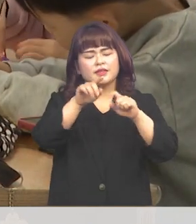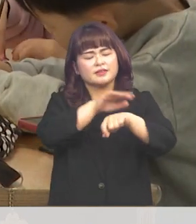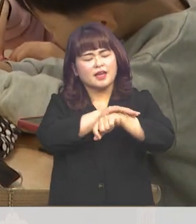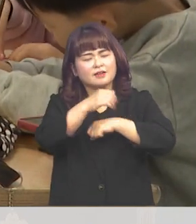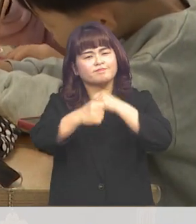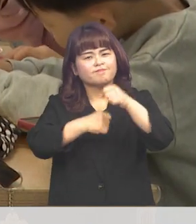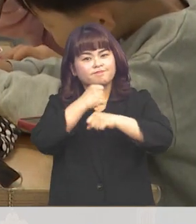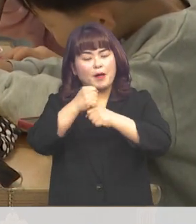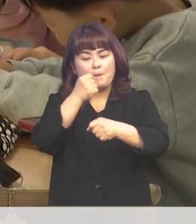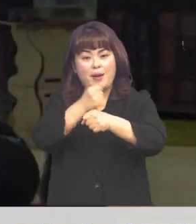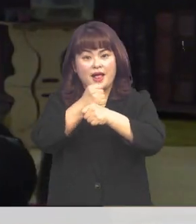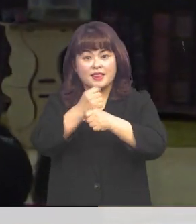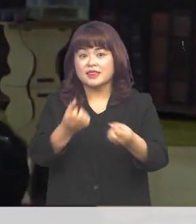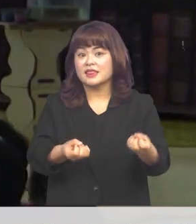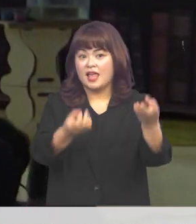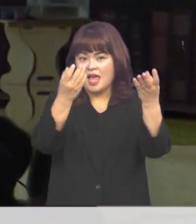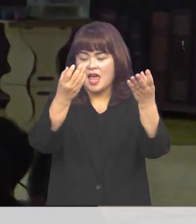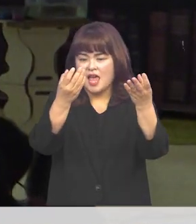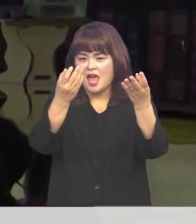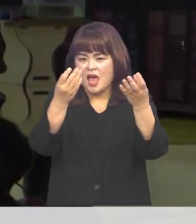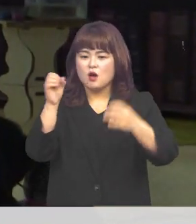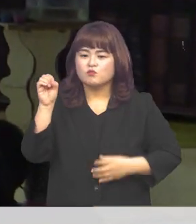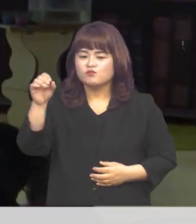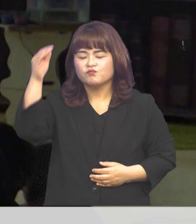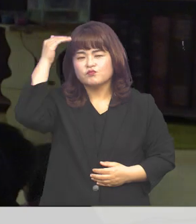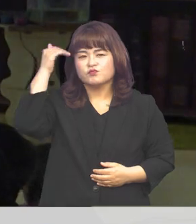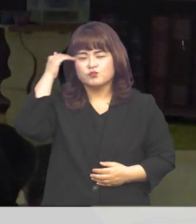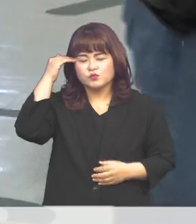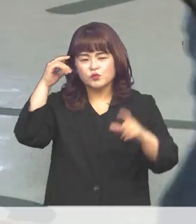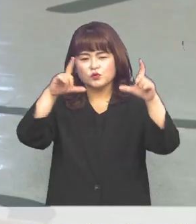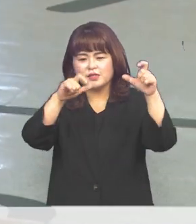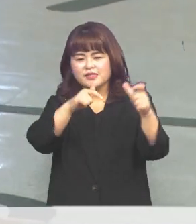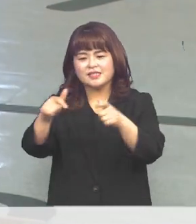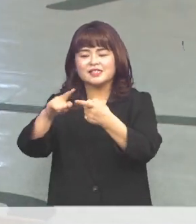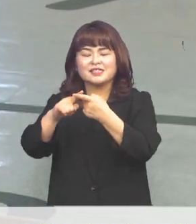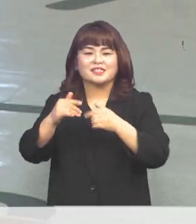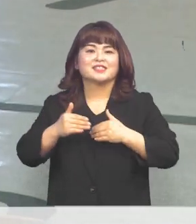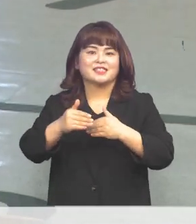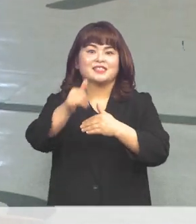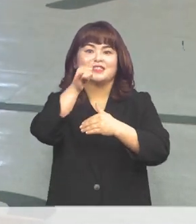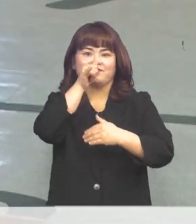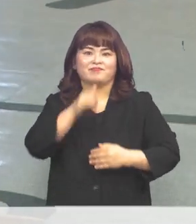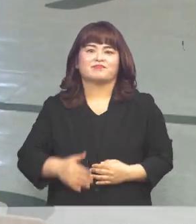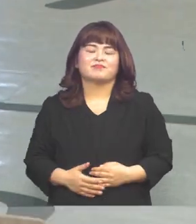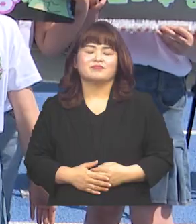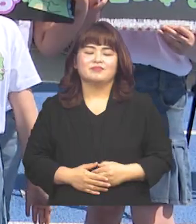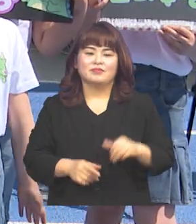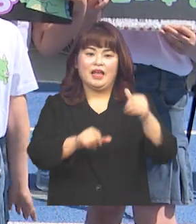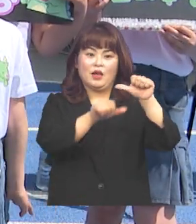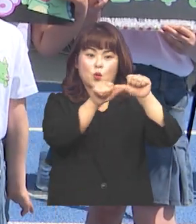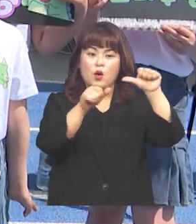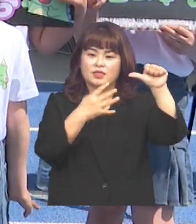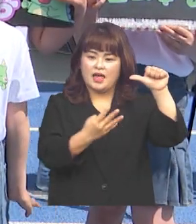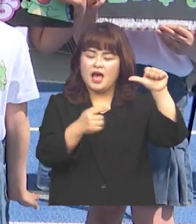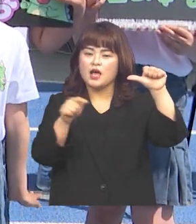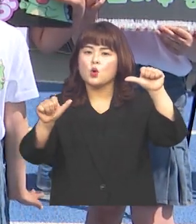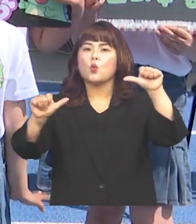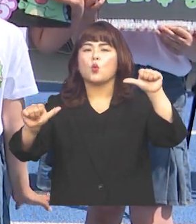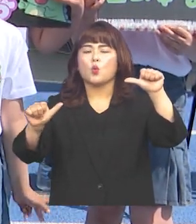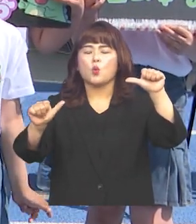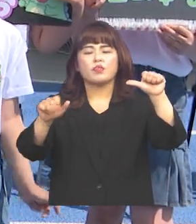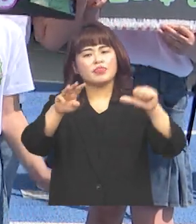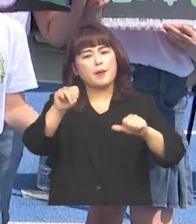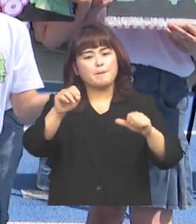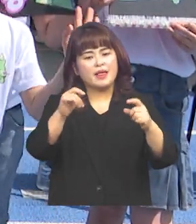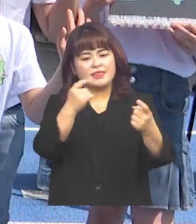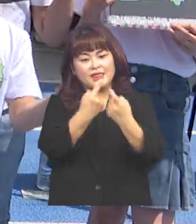수 있는 만들기 체험과 블랙라이트 이벤트, 포토존 등이 마련됐습니다. 4일부터 5일까지 약 3만여